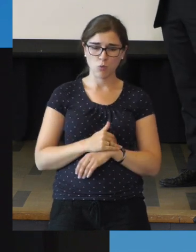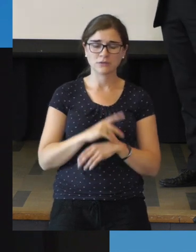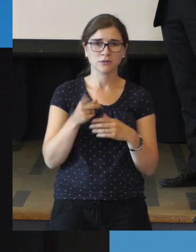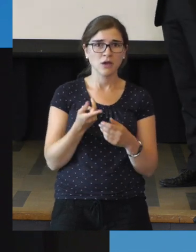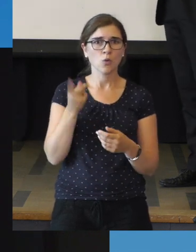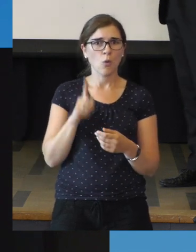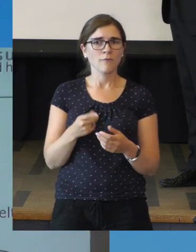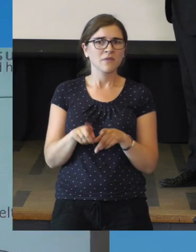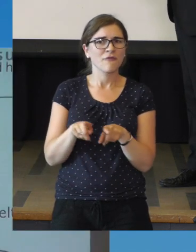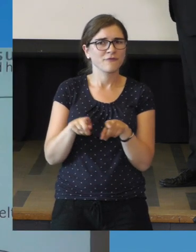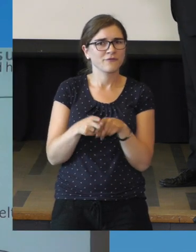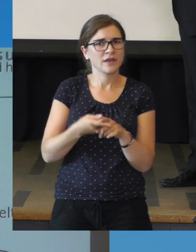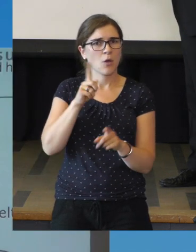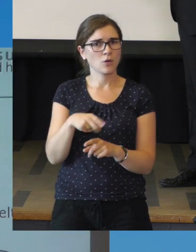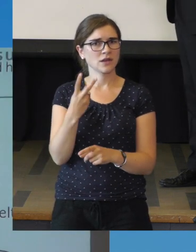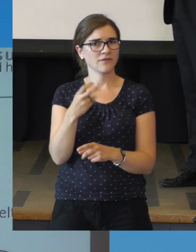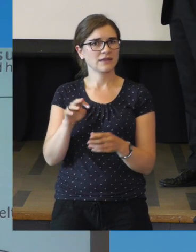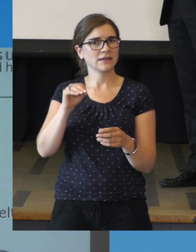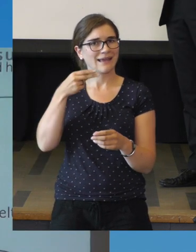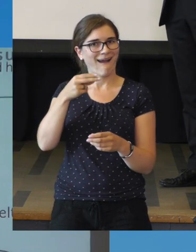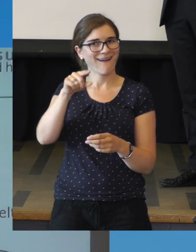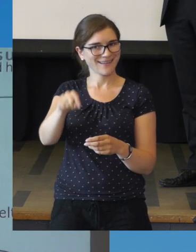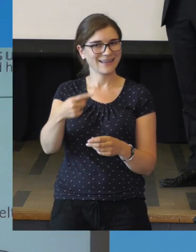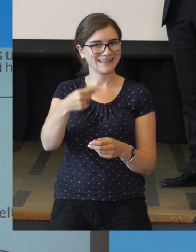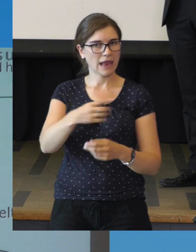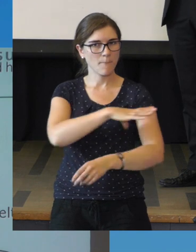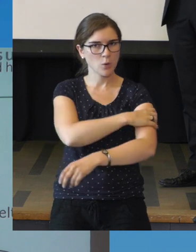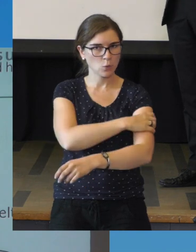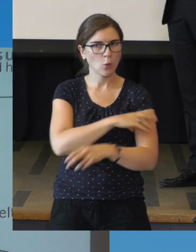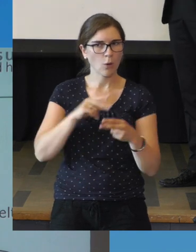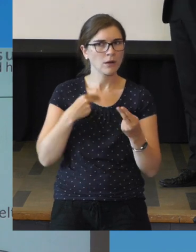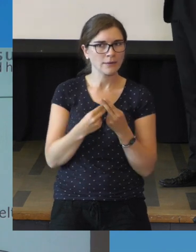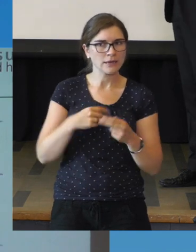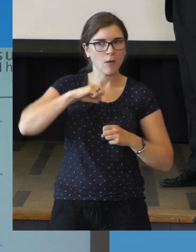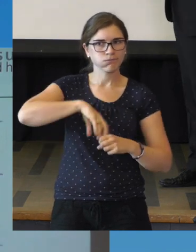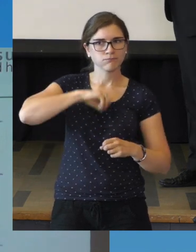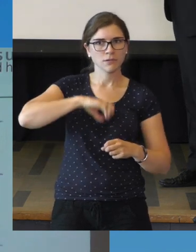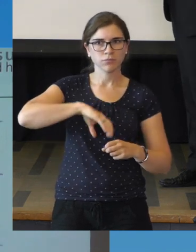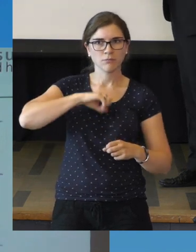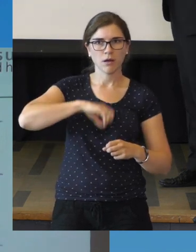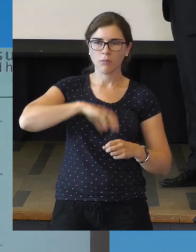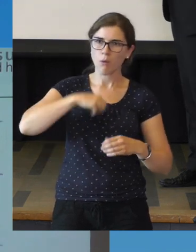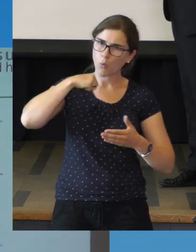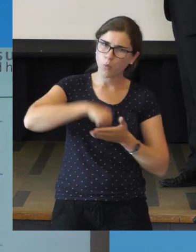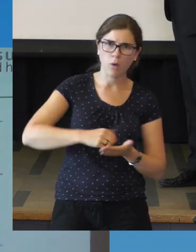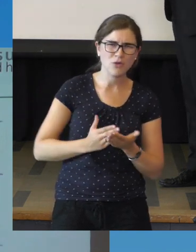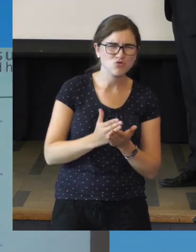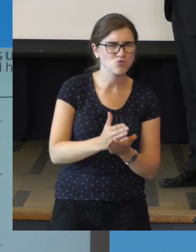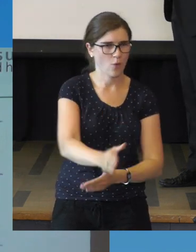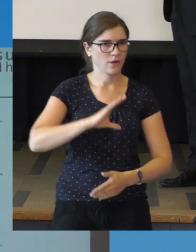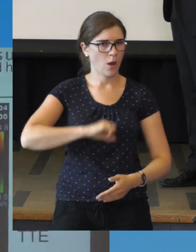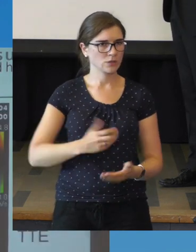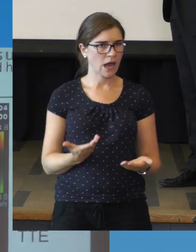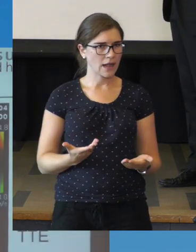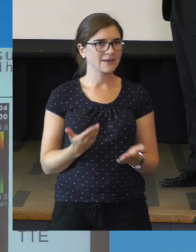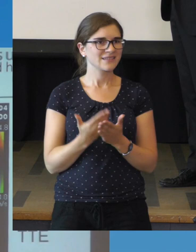den 120 mm Hg Blutdruck. Und darunter kann es über die vielen, vielen Jahre zu einem Verschleiß kommen. Das kann man teilweise schon im